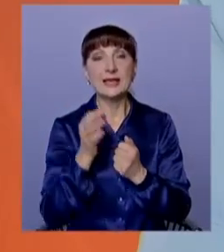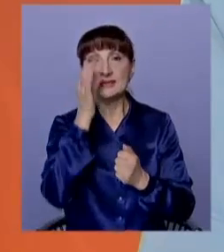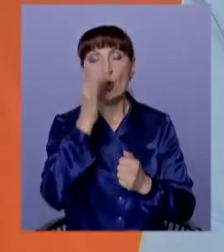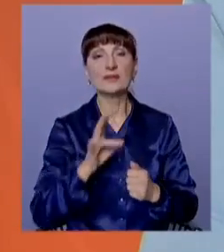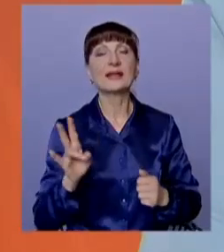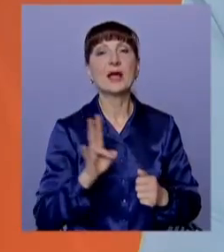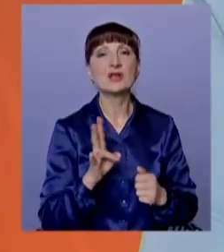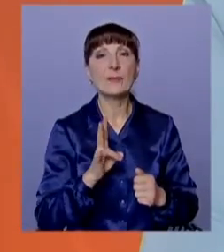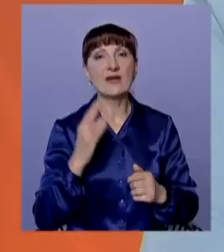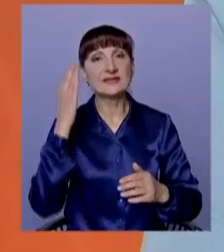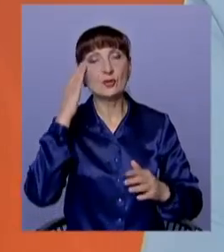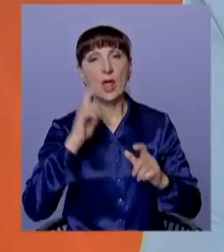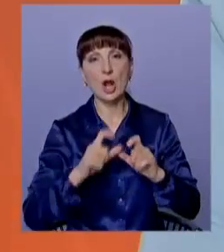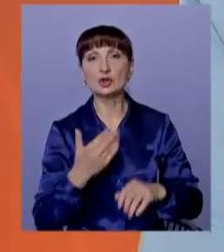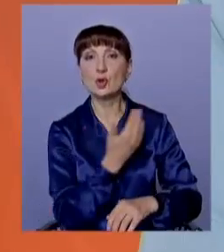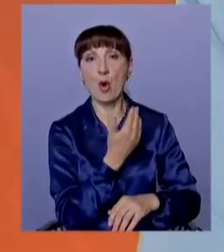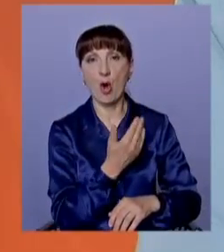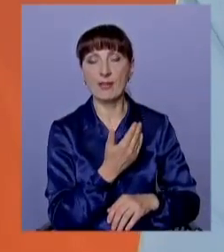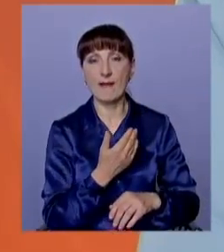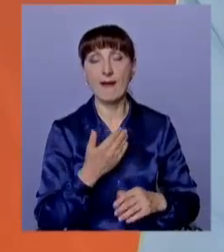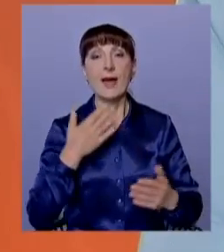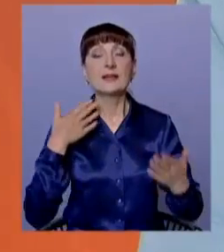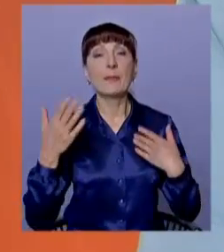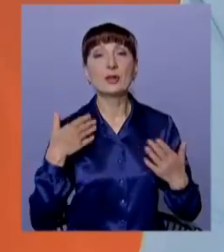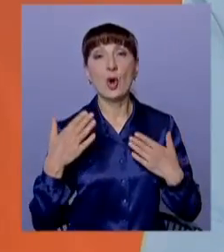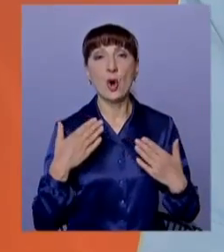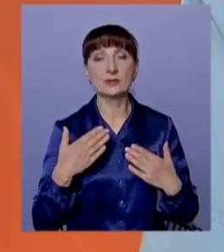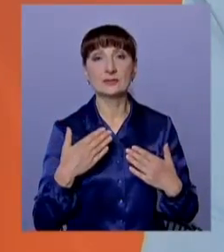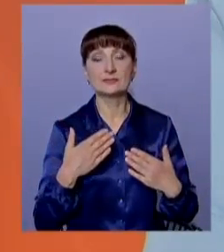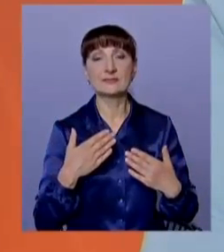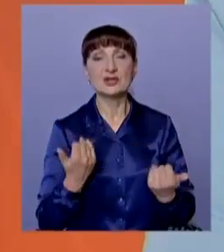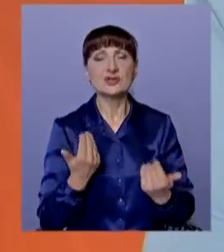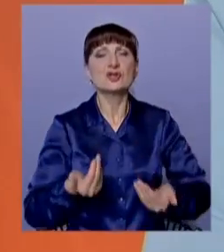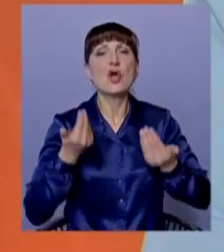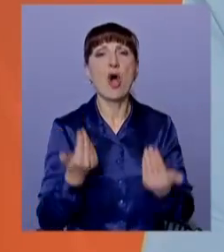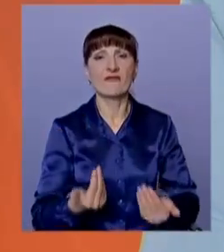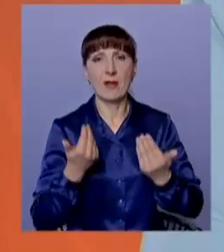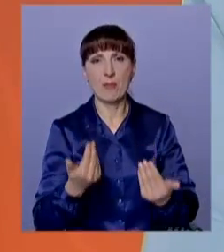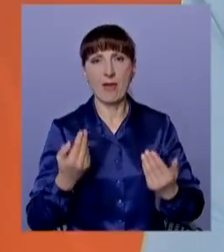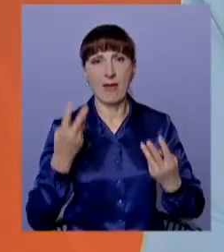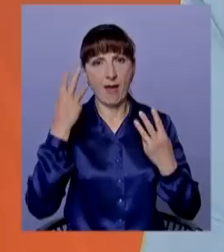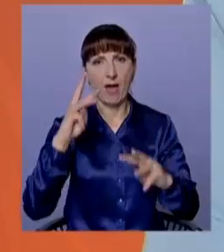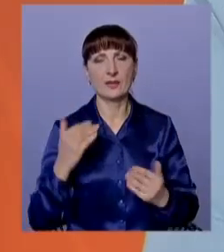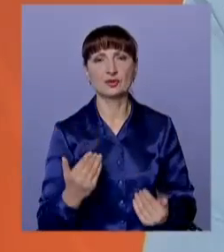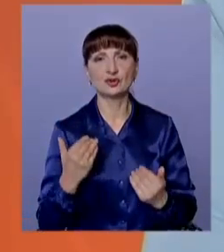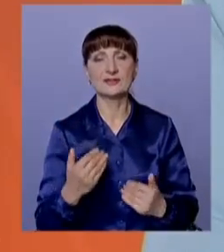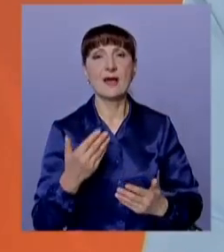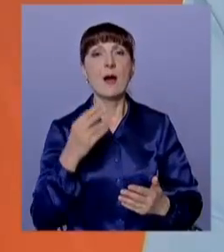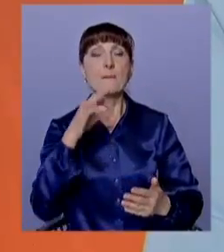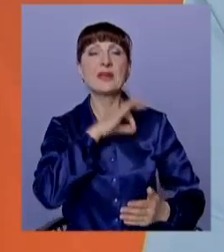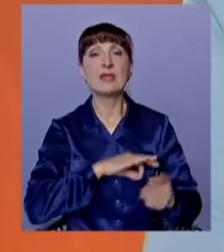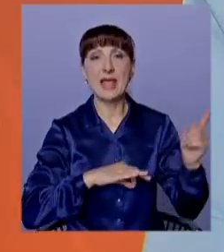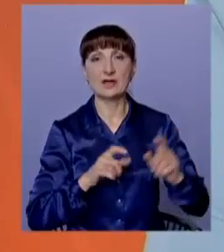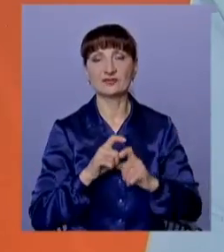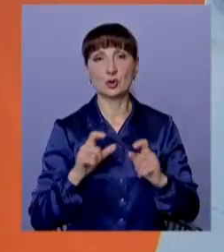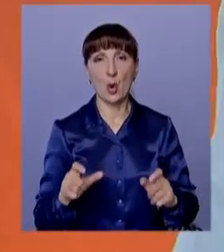Назарбаев интеллектуальной школы. То есть вот этот вот подход преподавания, да, передовой, да, передовой опыт, который сейчас применяет Назарбаев